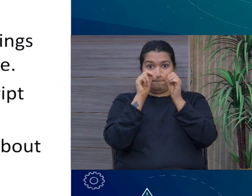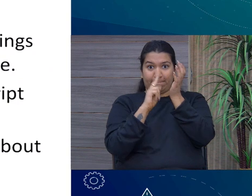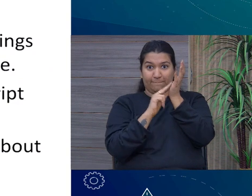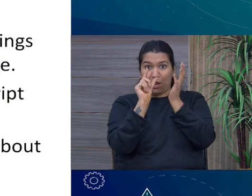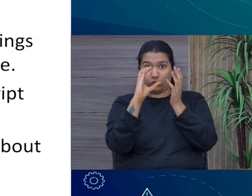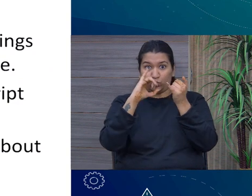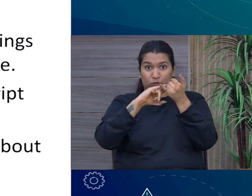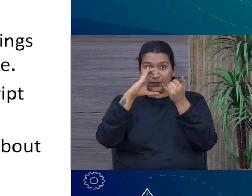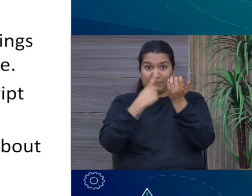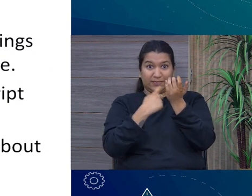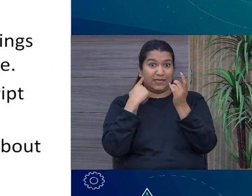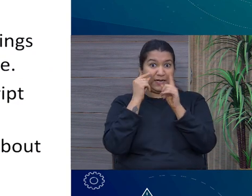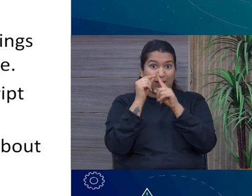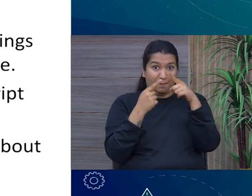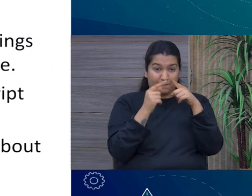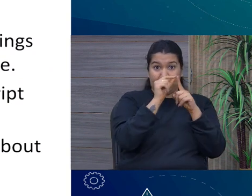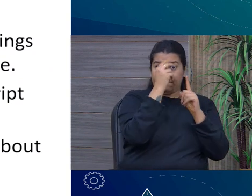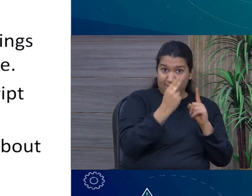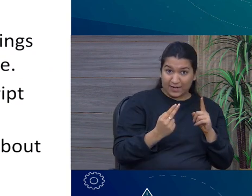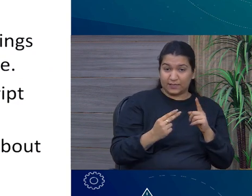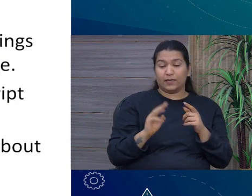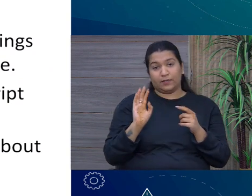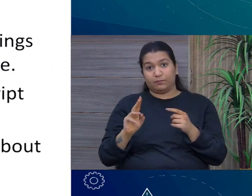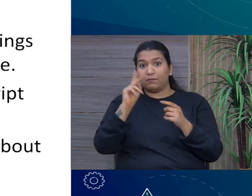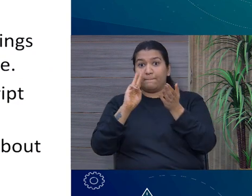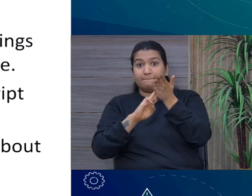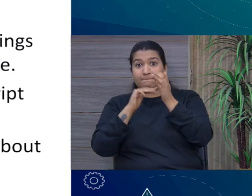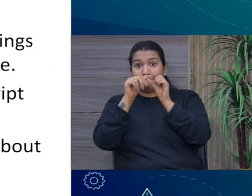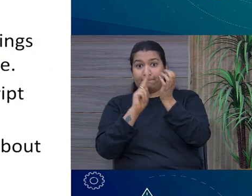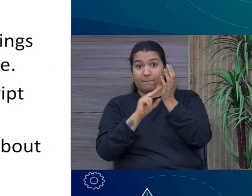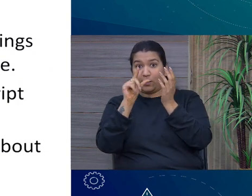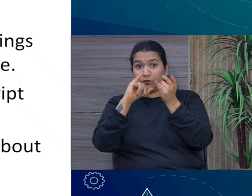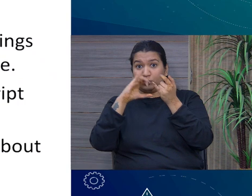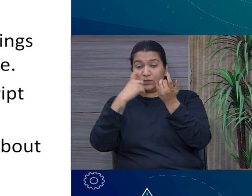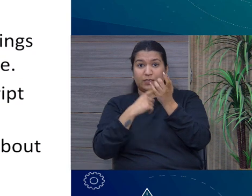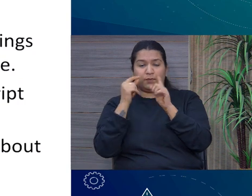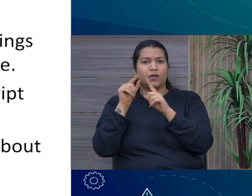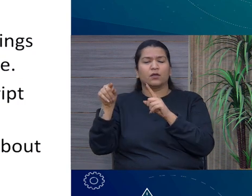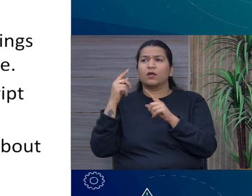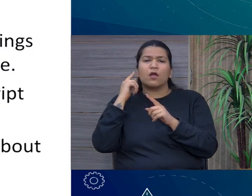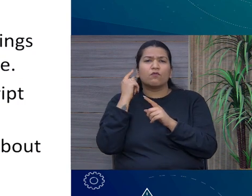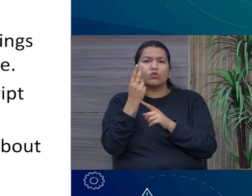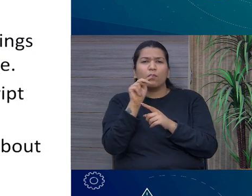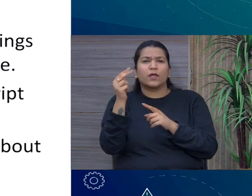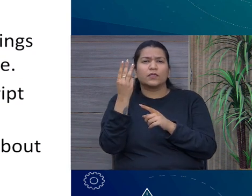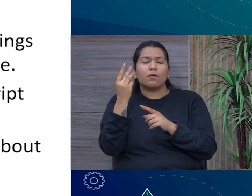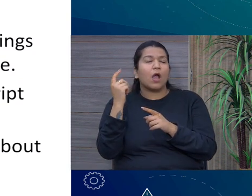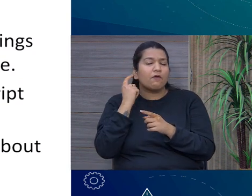मैन्यूस्क्रिप्ट पेंटिंग्स दोनों अलग चीज़ हैं, जो मैंने अभी आपको इनिशियली बताया था स्टार्टिंग में। आप उन दोनों को ऑडियो रिकॉर्ड करेंगे 2 से 3 मिनट